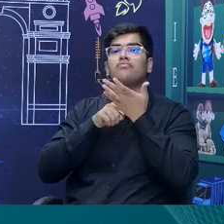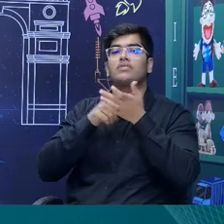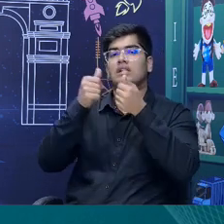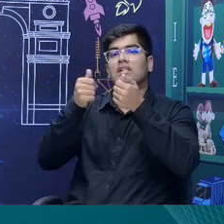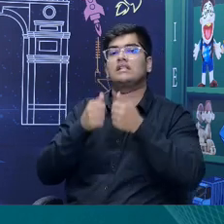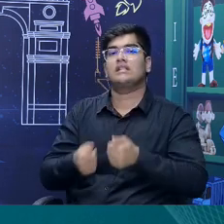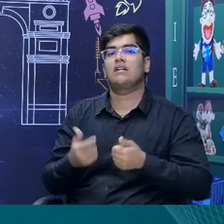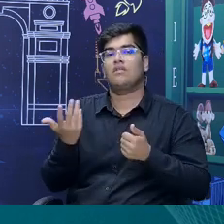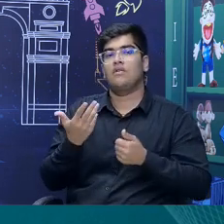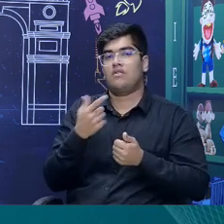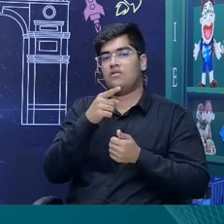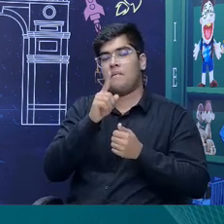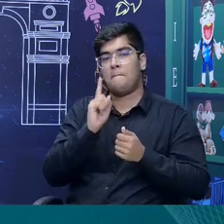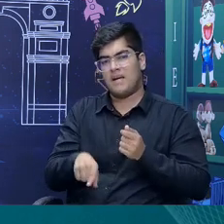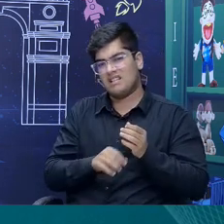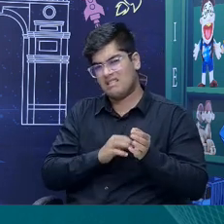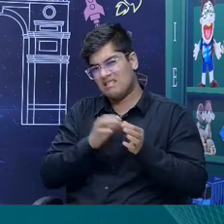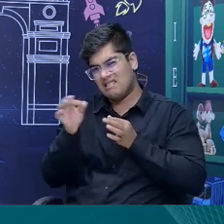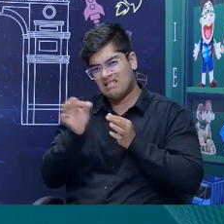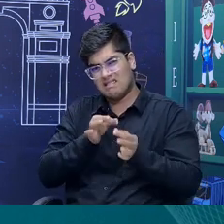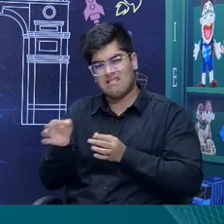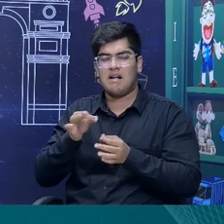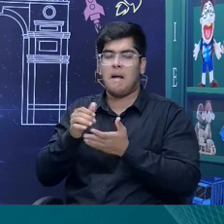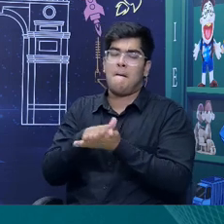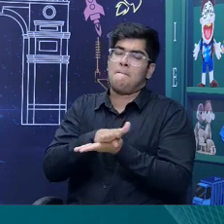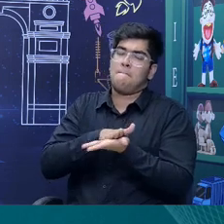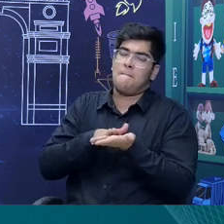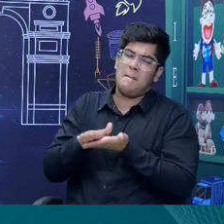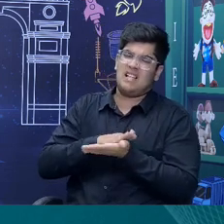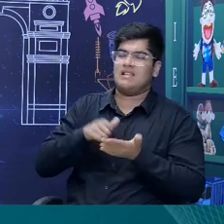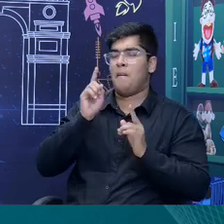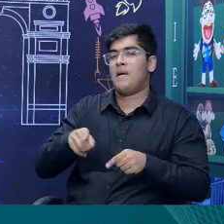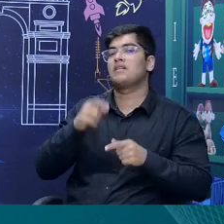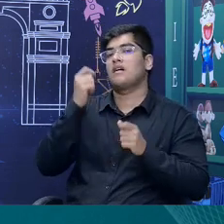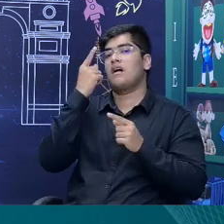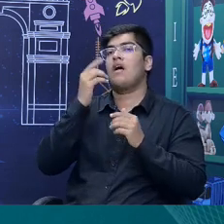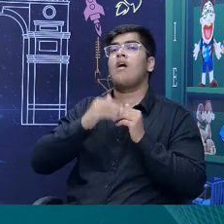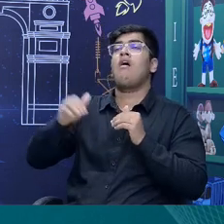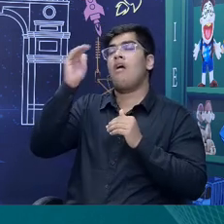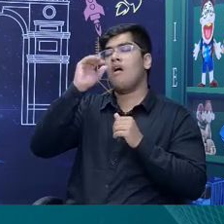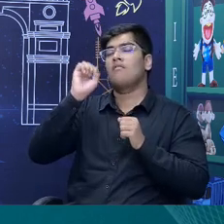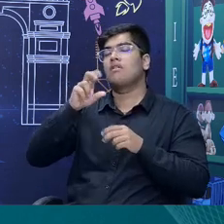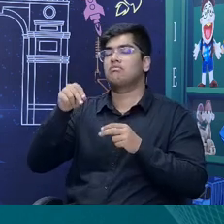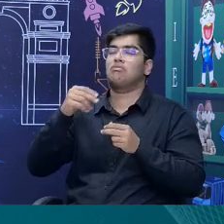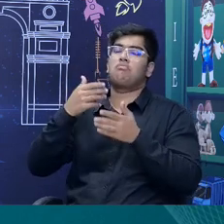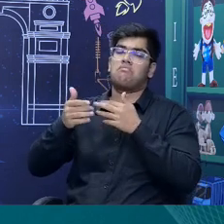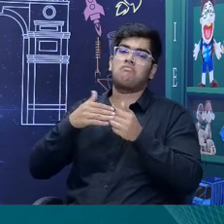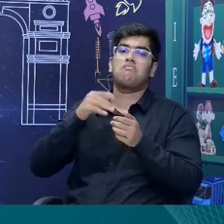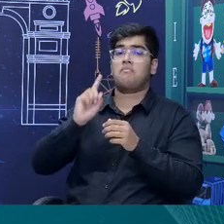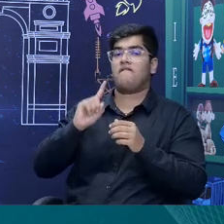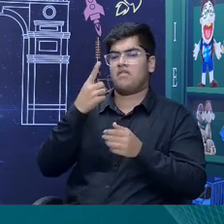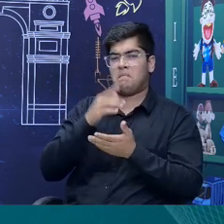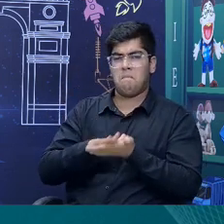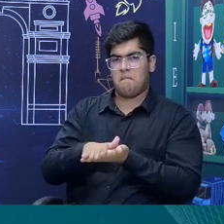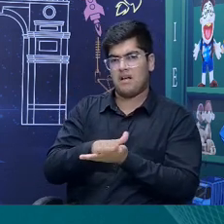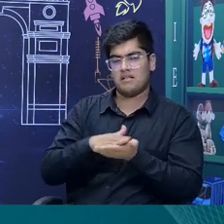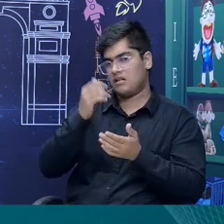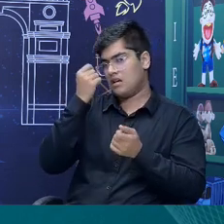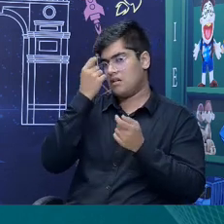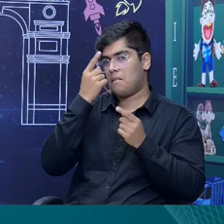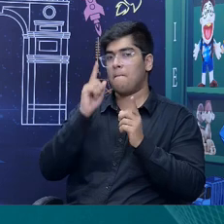की मैं अपने बच्चे को बेसिक चीज इस चैप्टर से क्या लर्न करनी है वो प्रोवाइड करो सो पर एग्जांपल आई